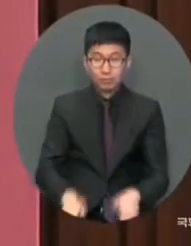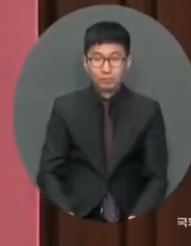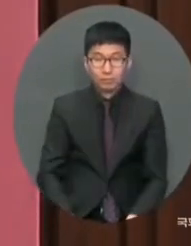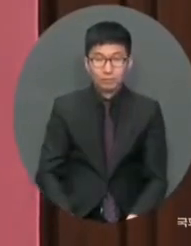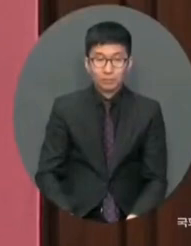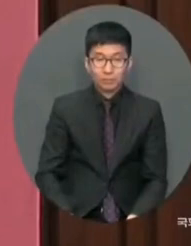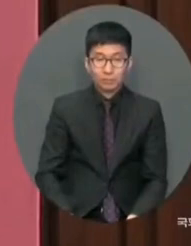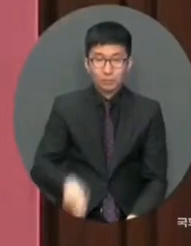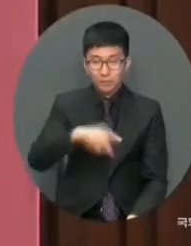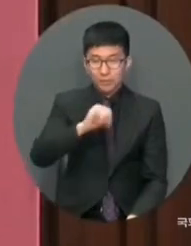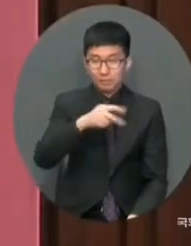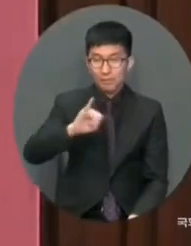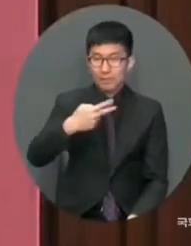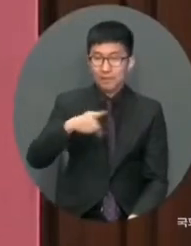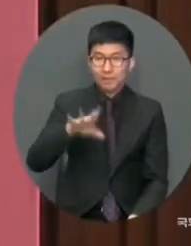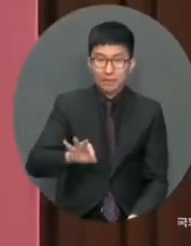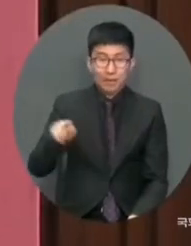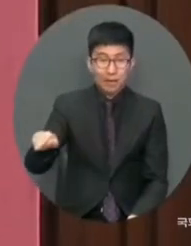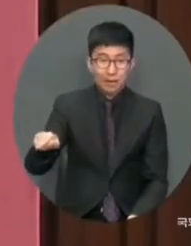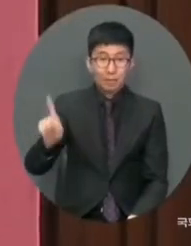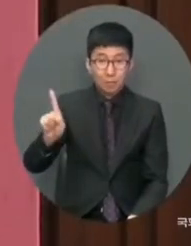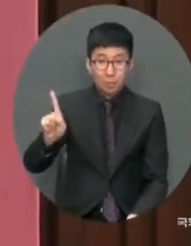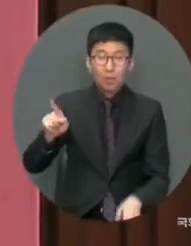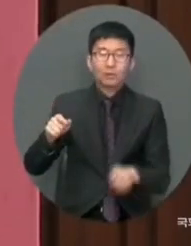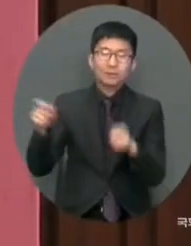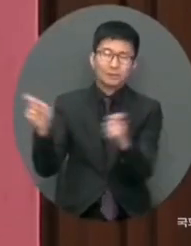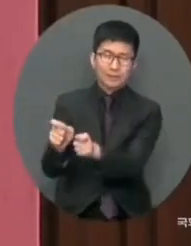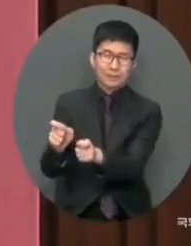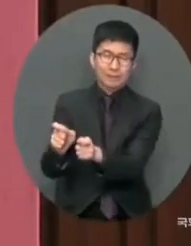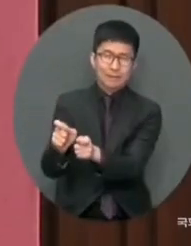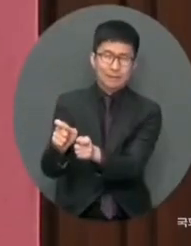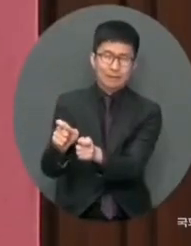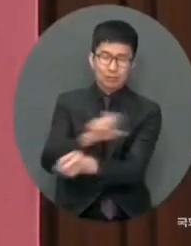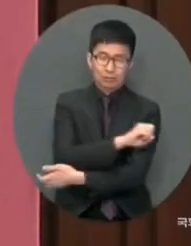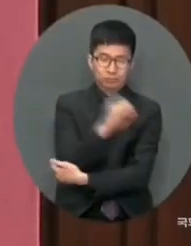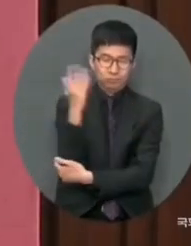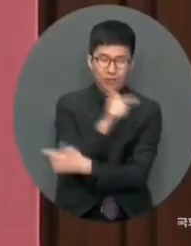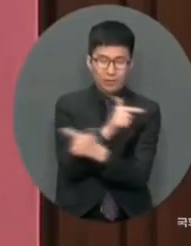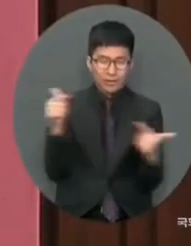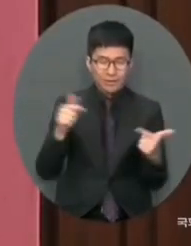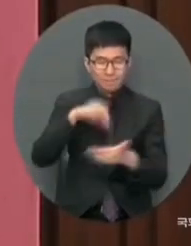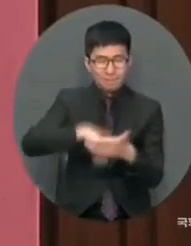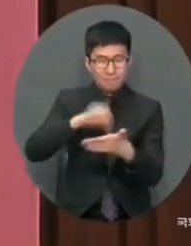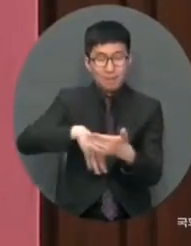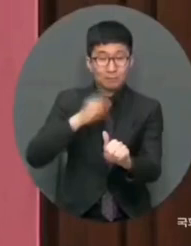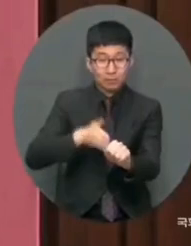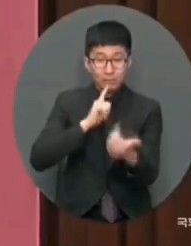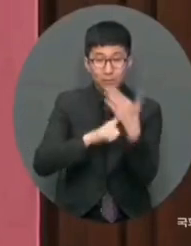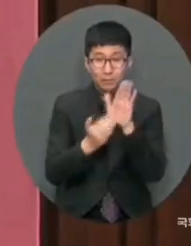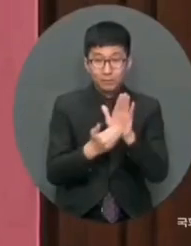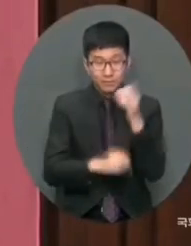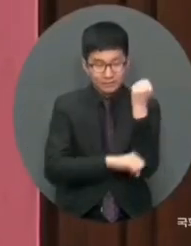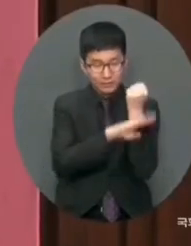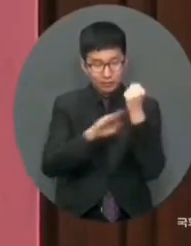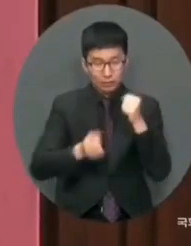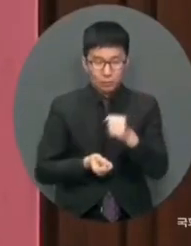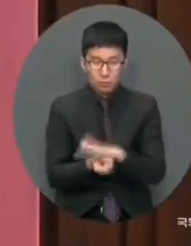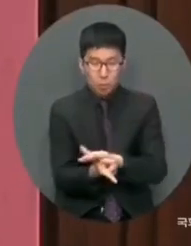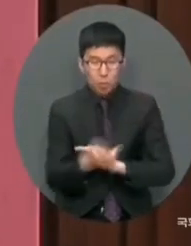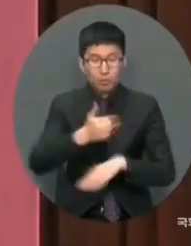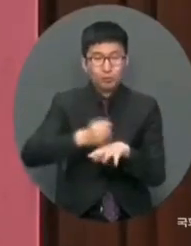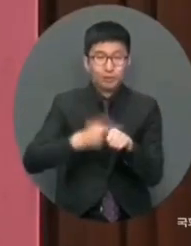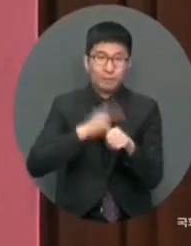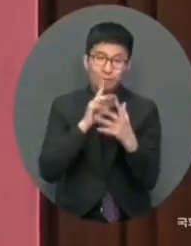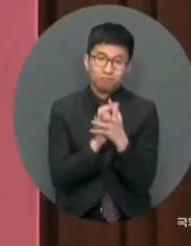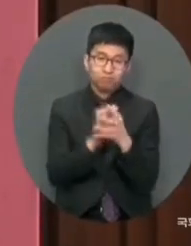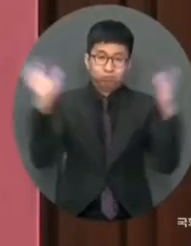길지 않게 보도하고 스케치 기사는 씻지 말 것. 이러한 보도 지침이 그 당시에 폭로가 되면서